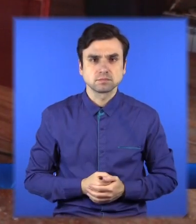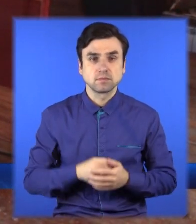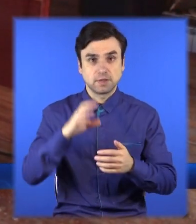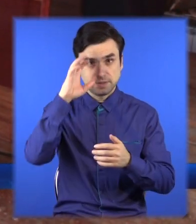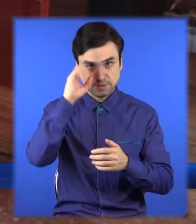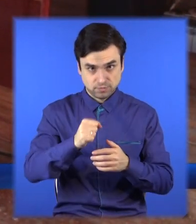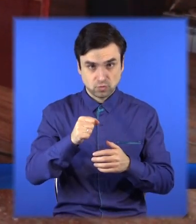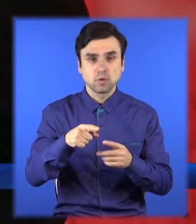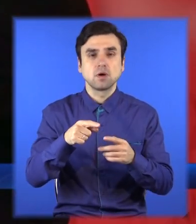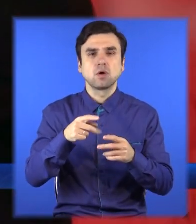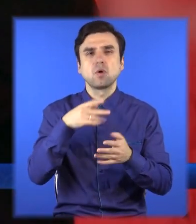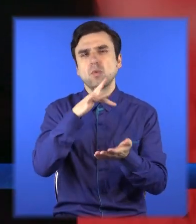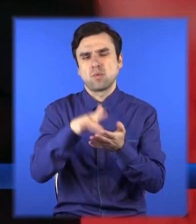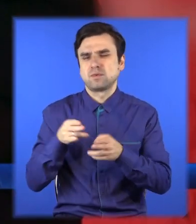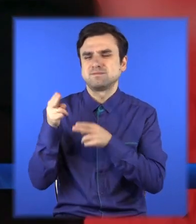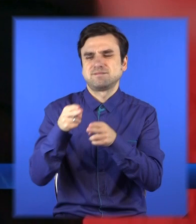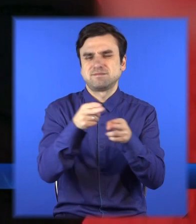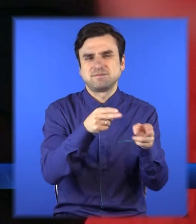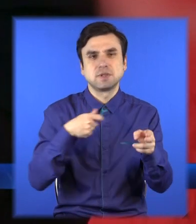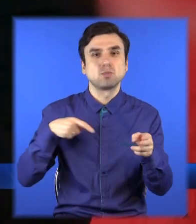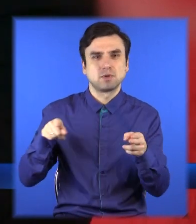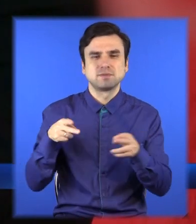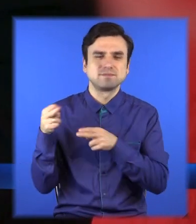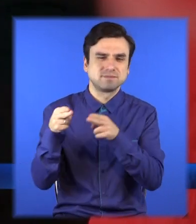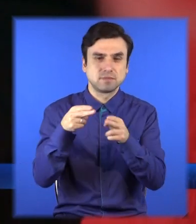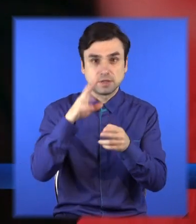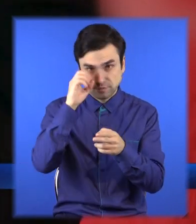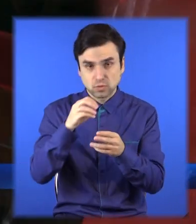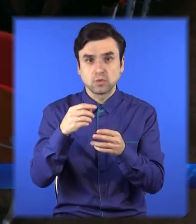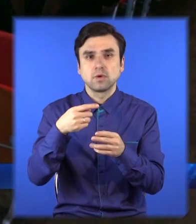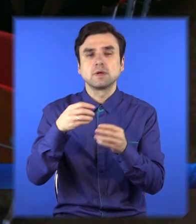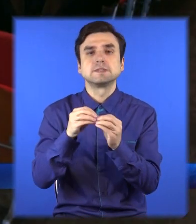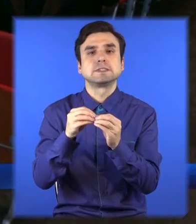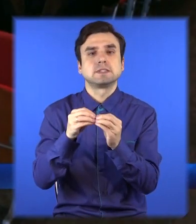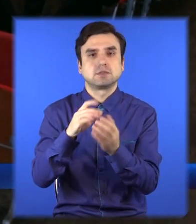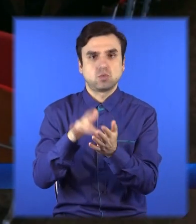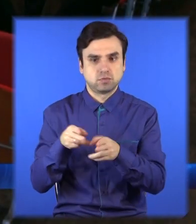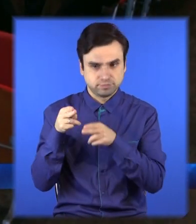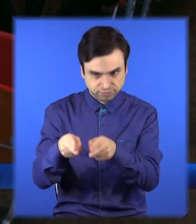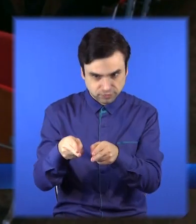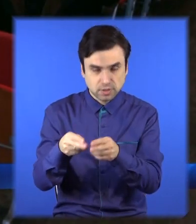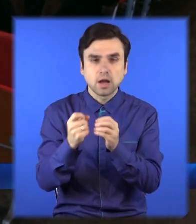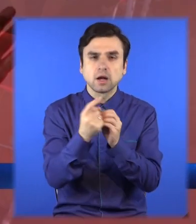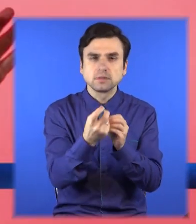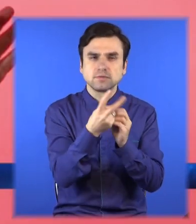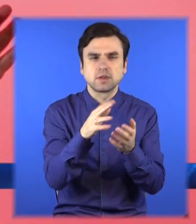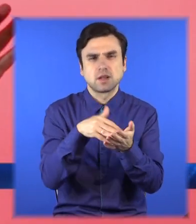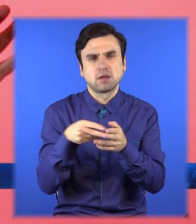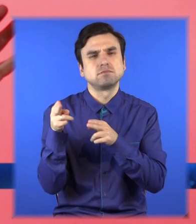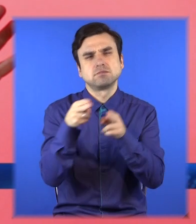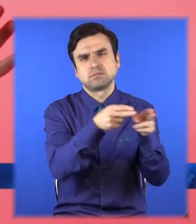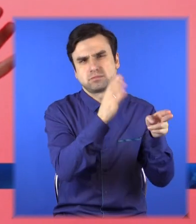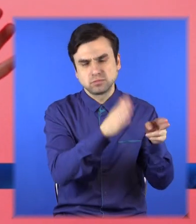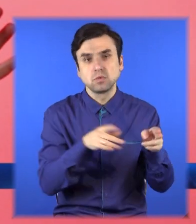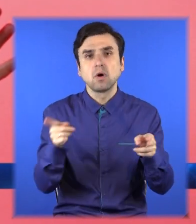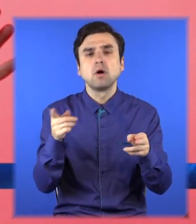яке відвідав Сергій Каплін. В планах у нардепа завітати в усі кутки України, аби вислухати людей та в майбутньому зробити